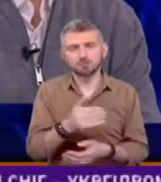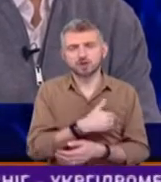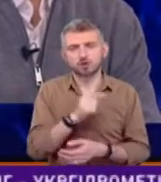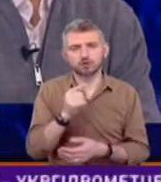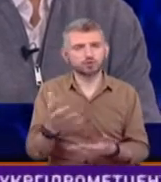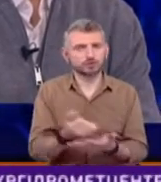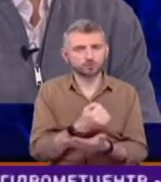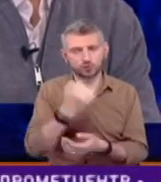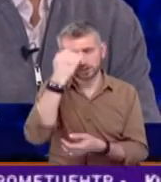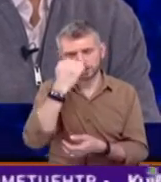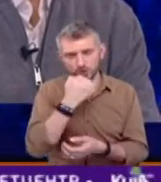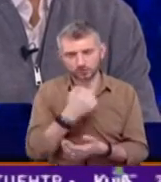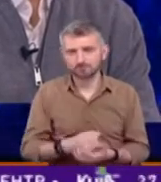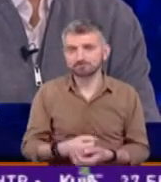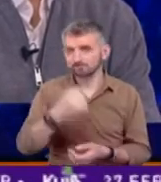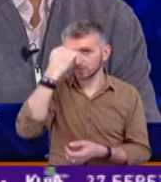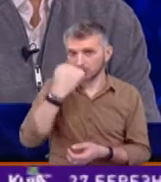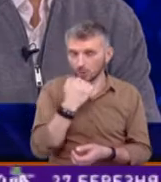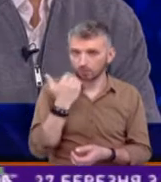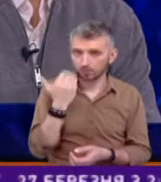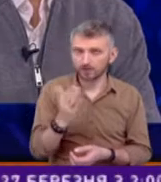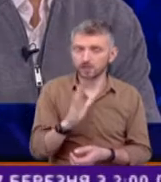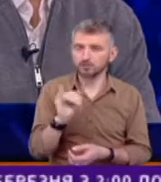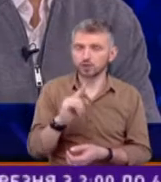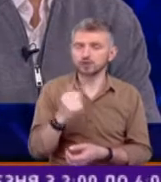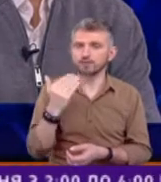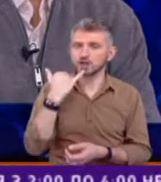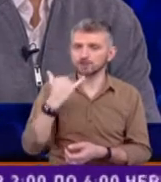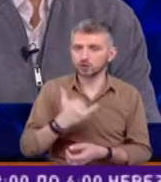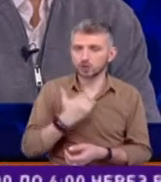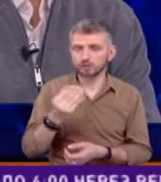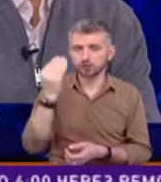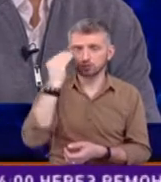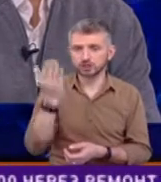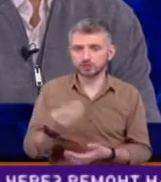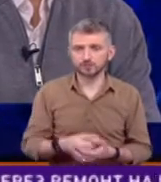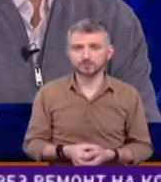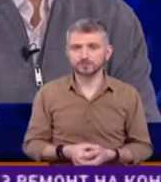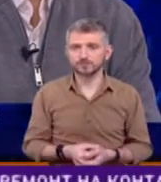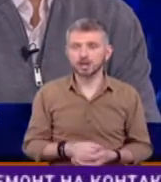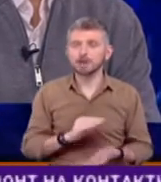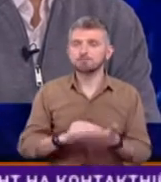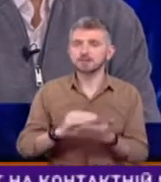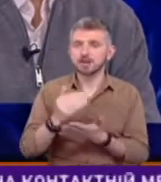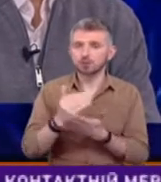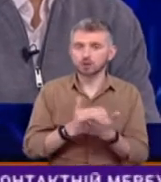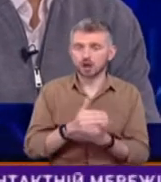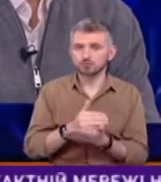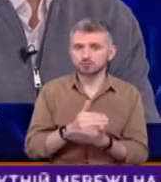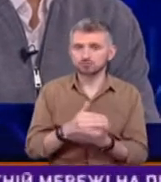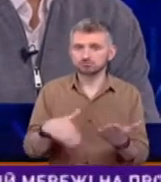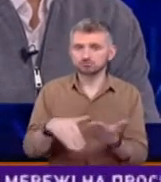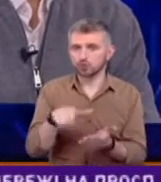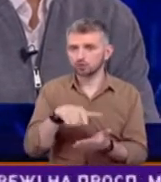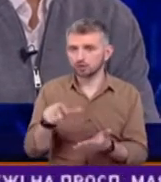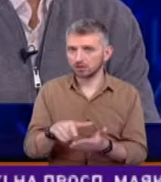йому успіху. Дякую. Дякуємо вам, Валерій Іванович, за ваш дзвінок і за вашу позицію. Писати програму людьми – це